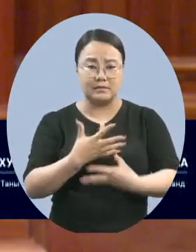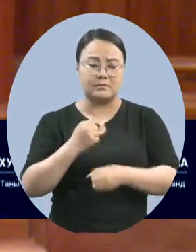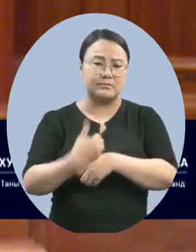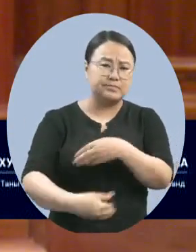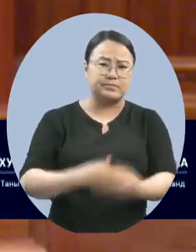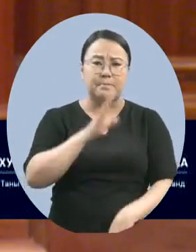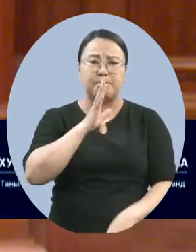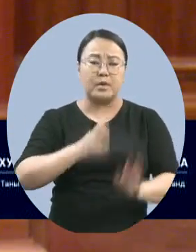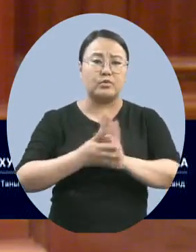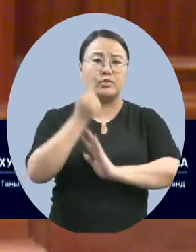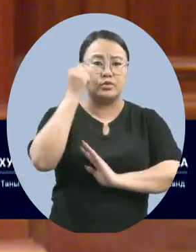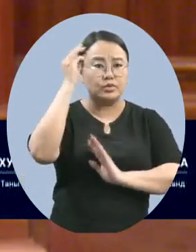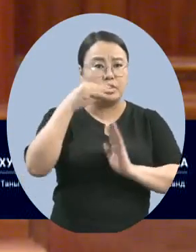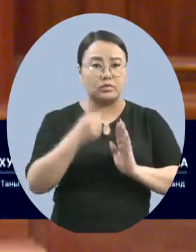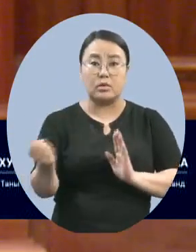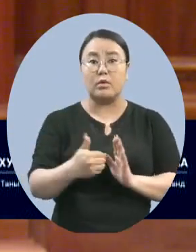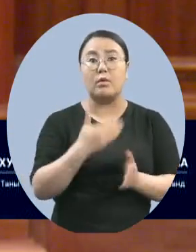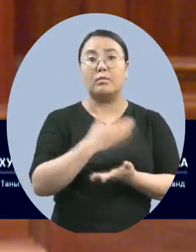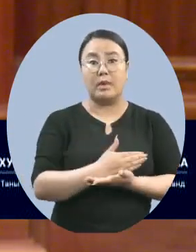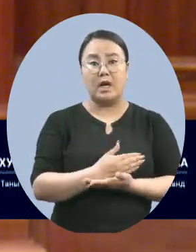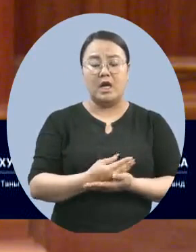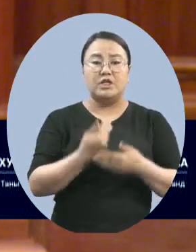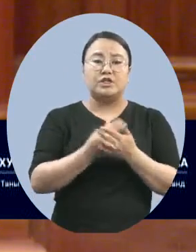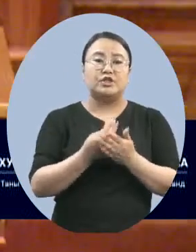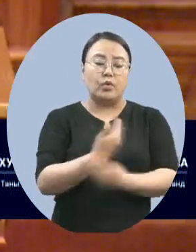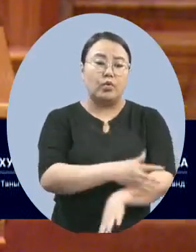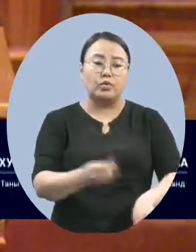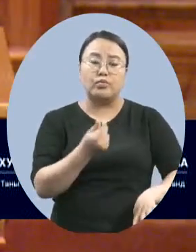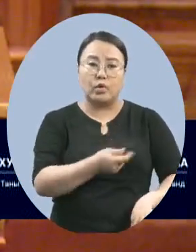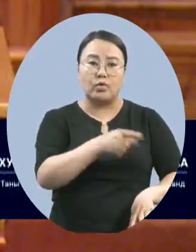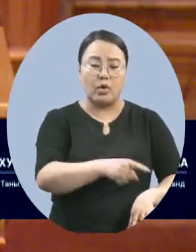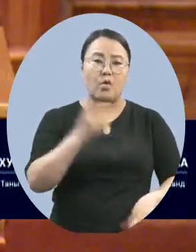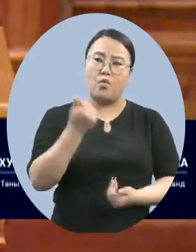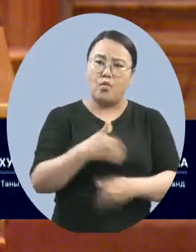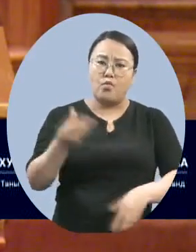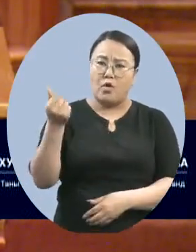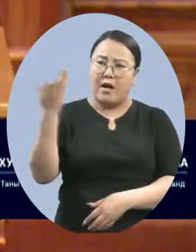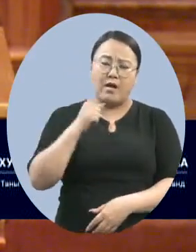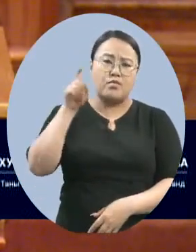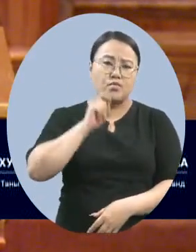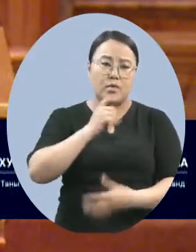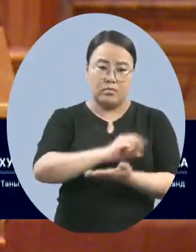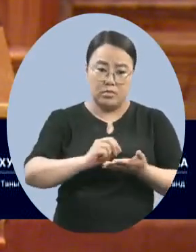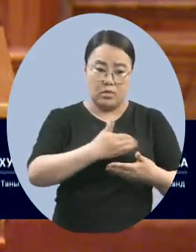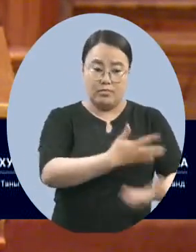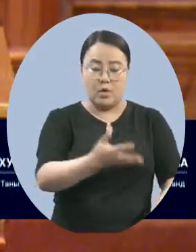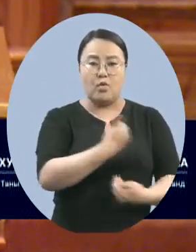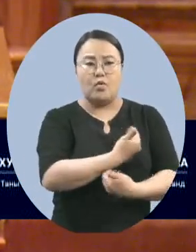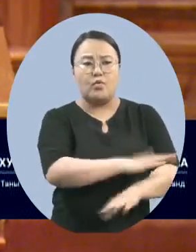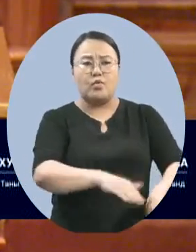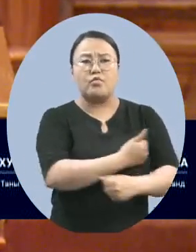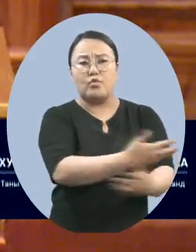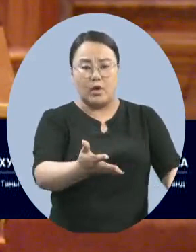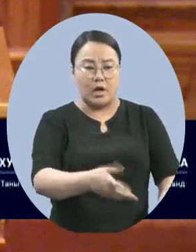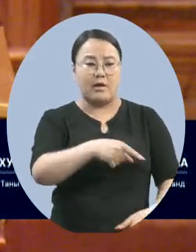авч хэрэгжүүлэхээр төсвийн тодотгол тусгжээ. Тухайлбал хүүхдийн мөнгөнд тэтгэмжийг хүсэлт гаргасан өрхийн хүүхдүүд олохын зэрэгцээ хүүхдийн